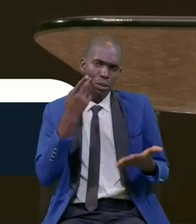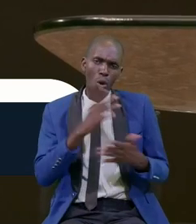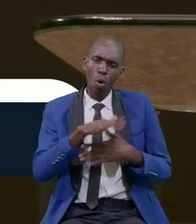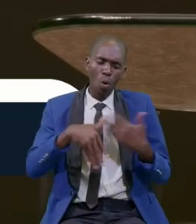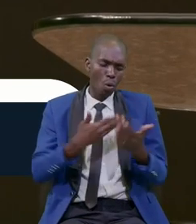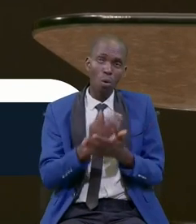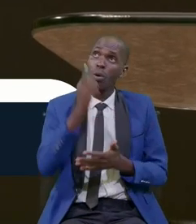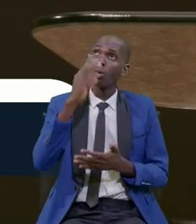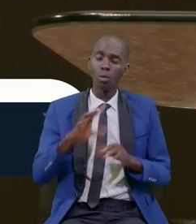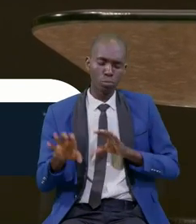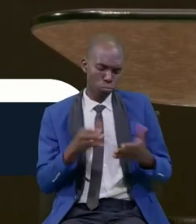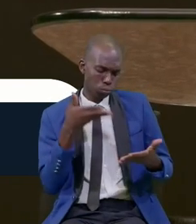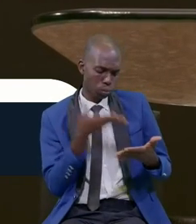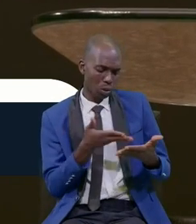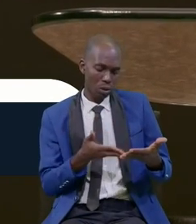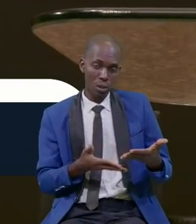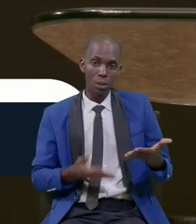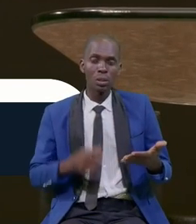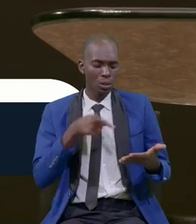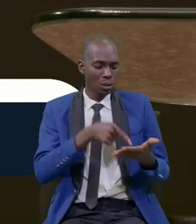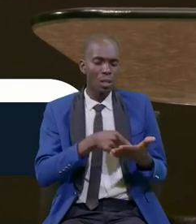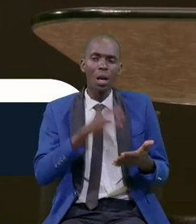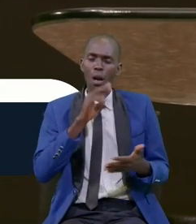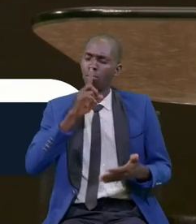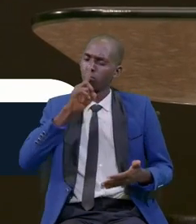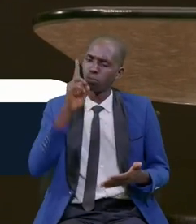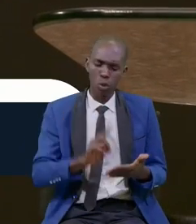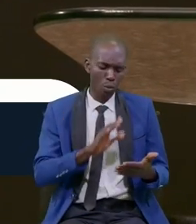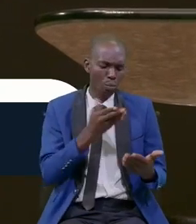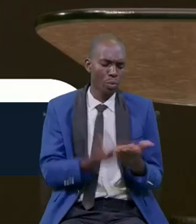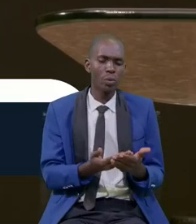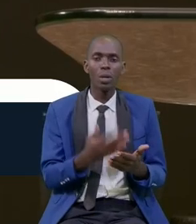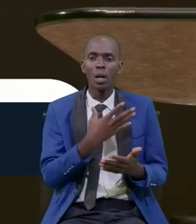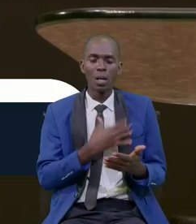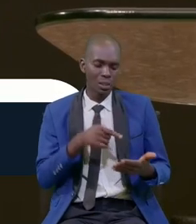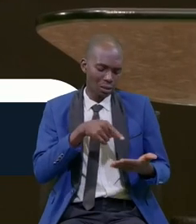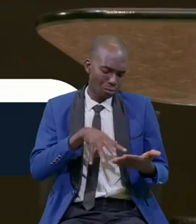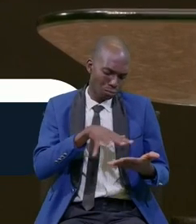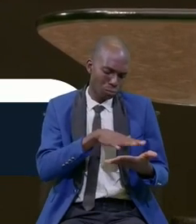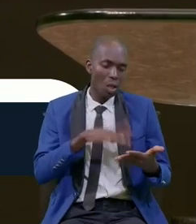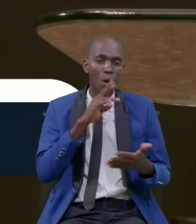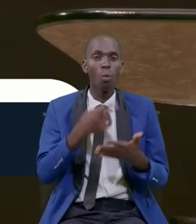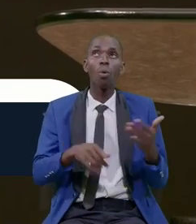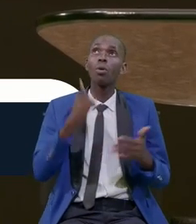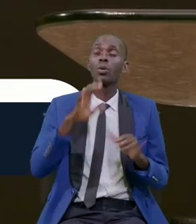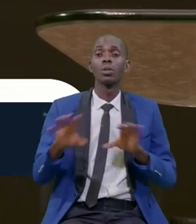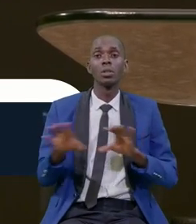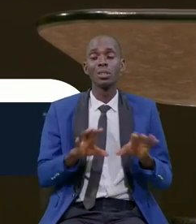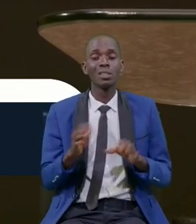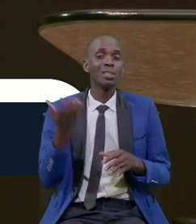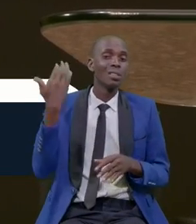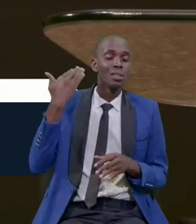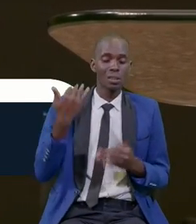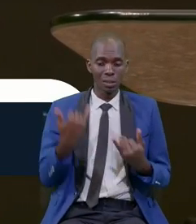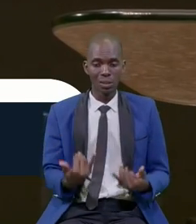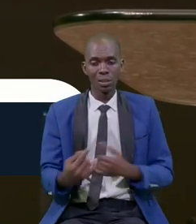a fait, que ces réalités historiques sont des choses que Dieu a faites et Dieu demeure le même